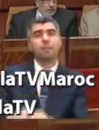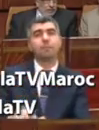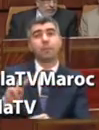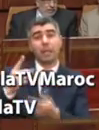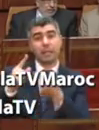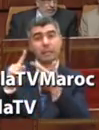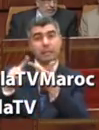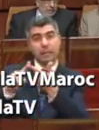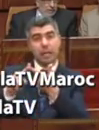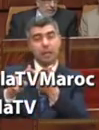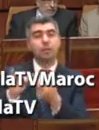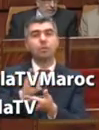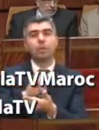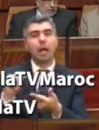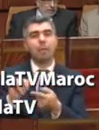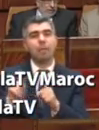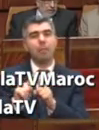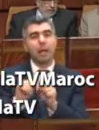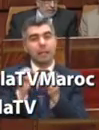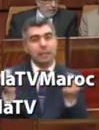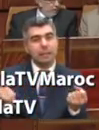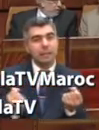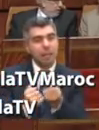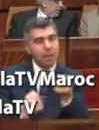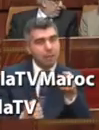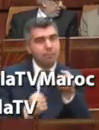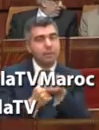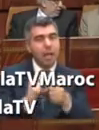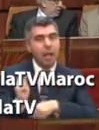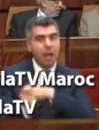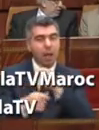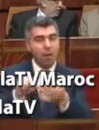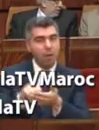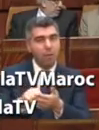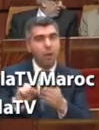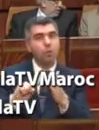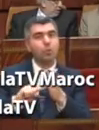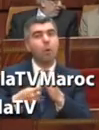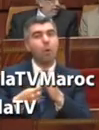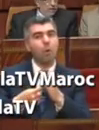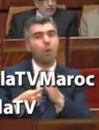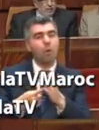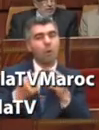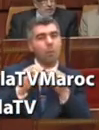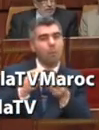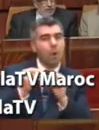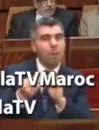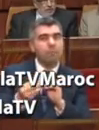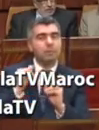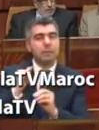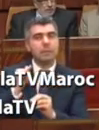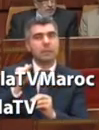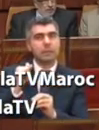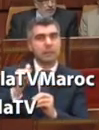ما يمكنش ننمي القرى ديالنا إلى ما دمجناش المكون الكهربائي والإشكالات الراهنة للعالم القروي